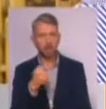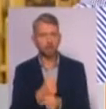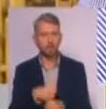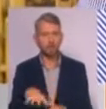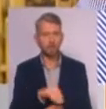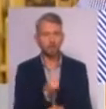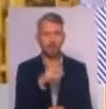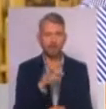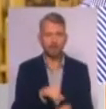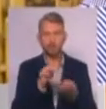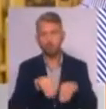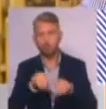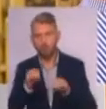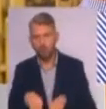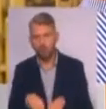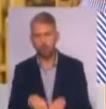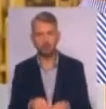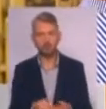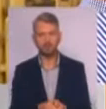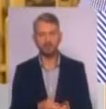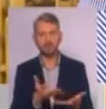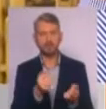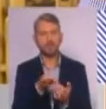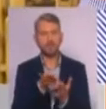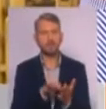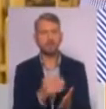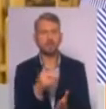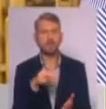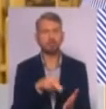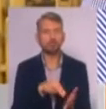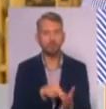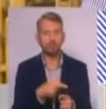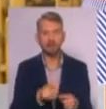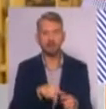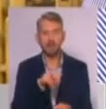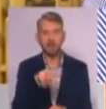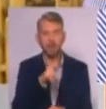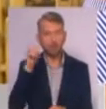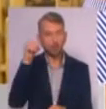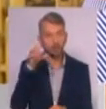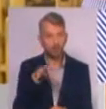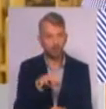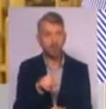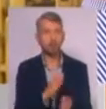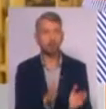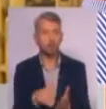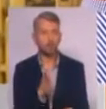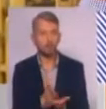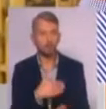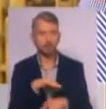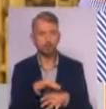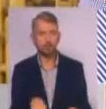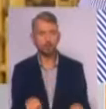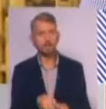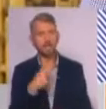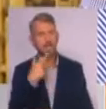акти, протоколи, взяли оцінку, скільки стоїть це LED-освітлення, тобто процедура вона є, і ми проводимо такі